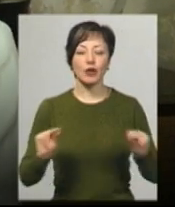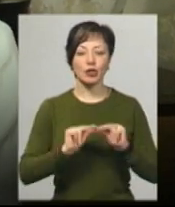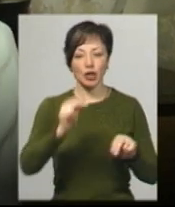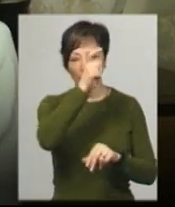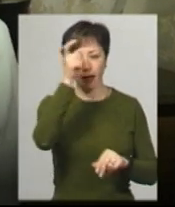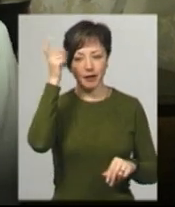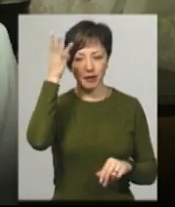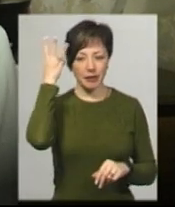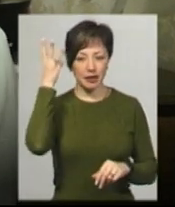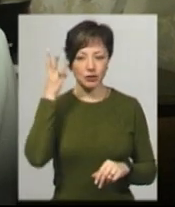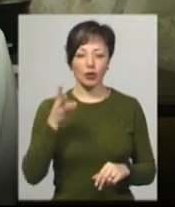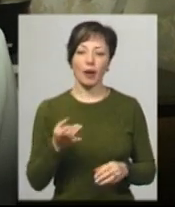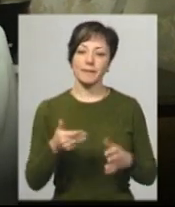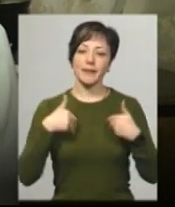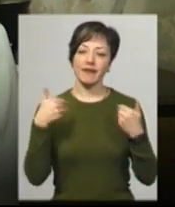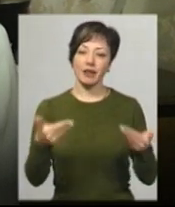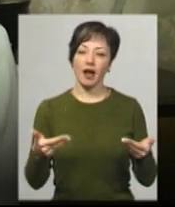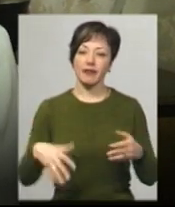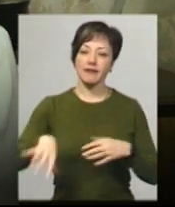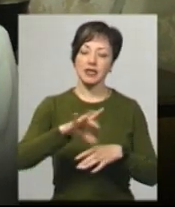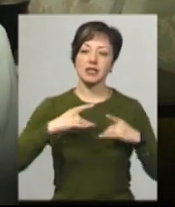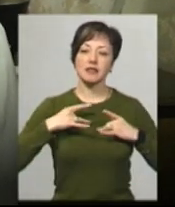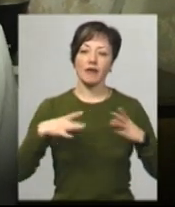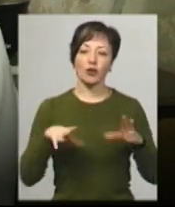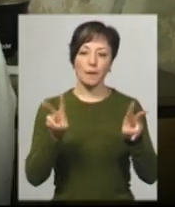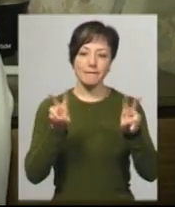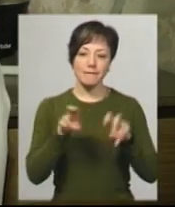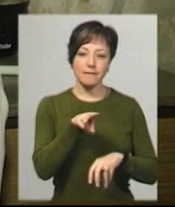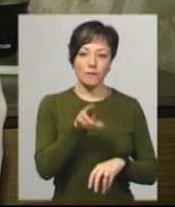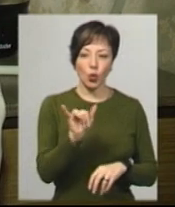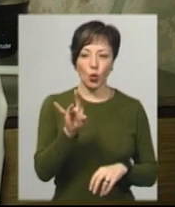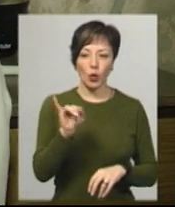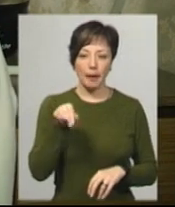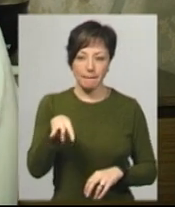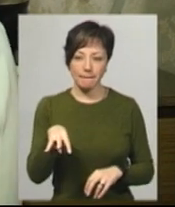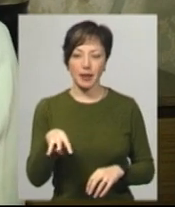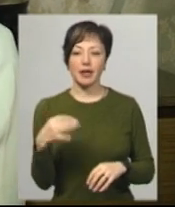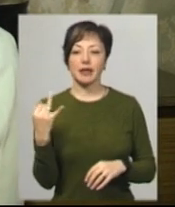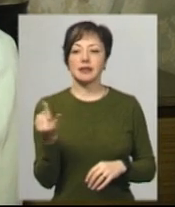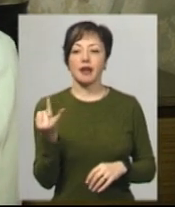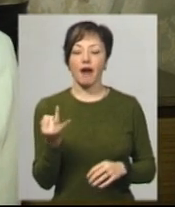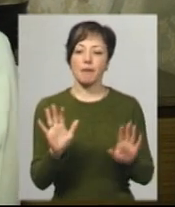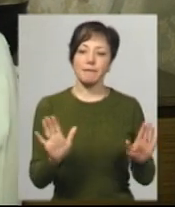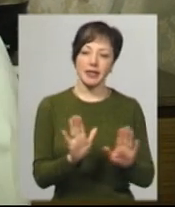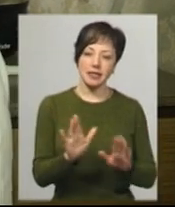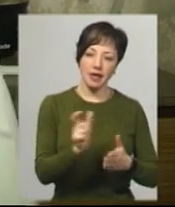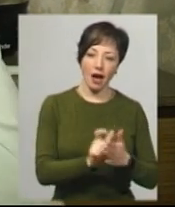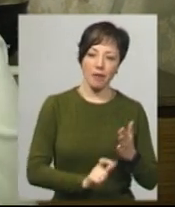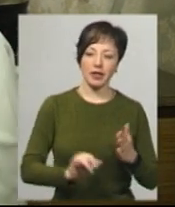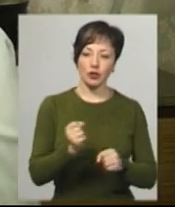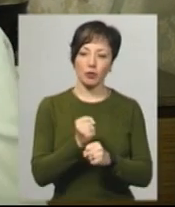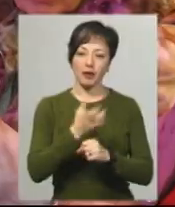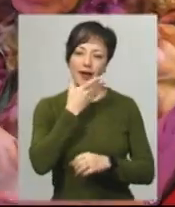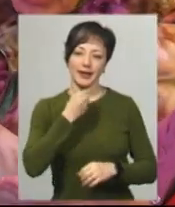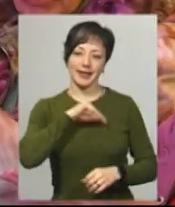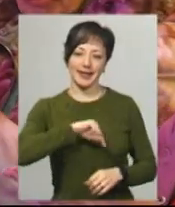гуманітарно-педагогічної академії привітати всіх зі святом Пурім цікавими піснями і зробити їм